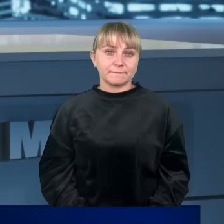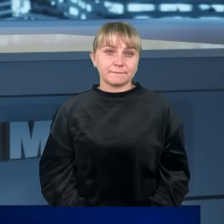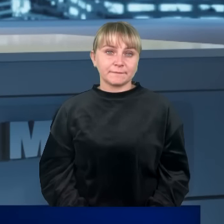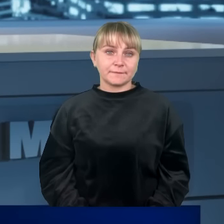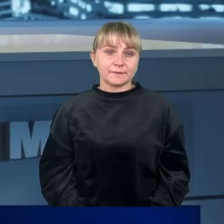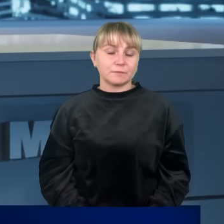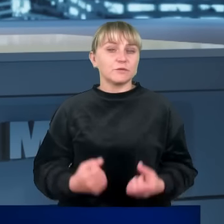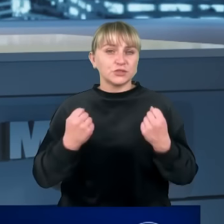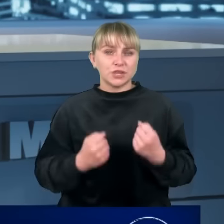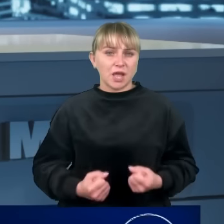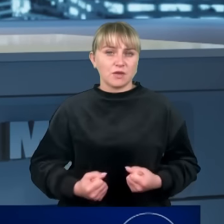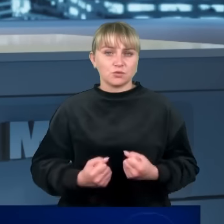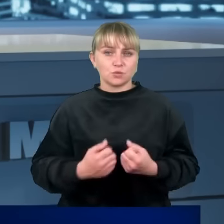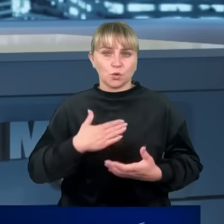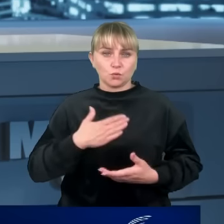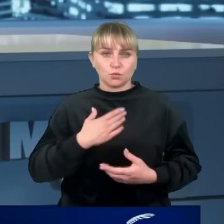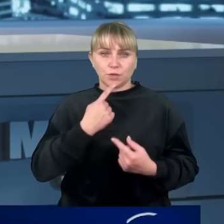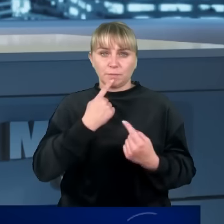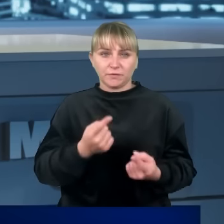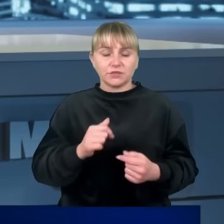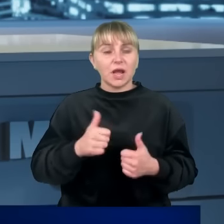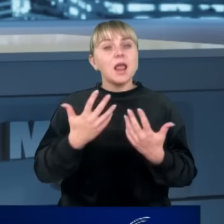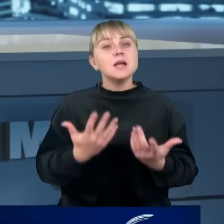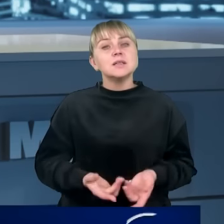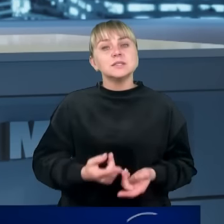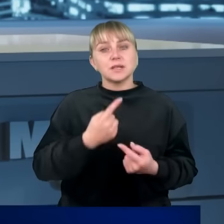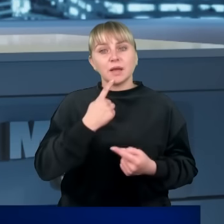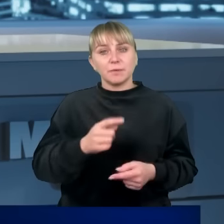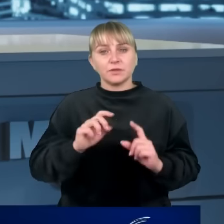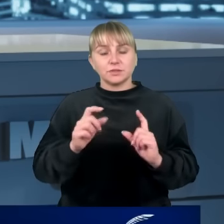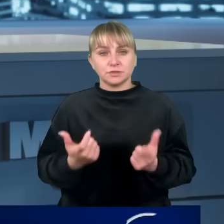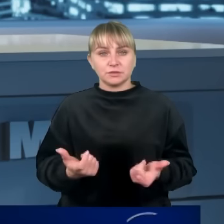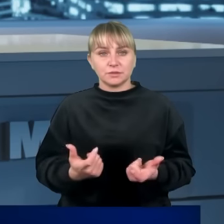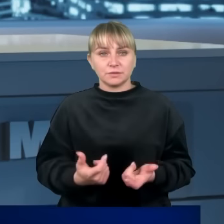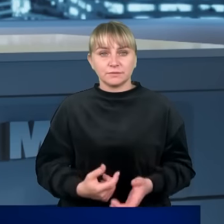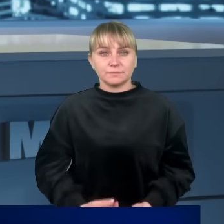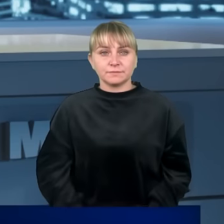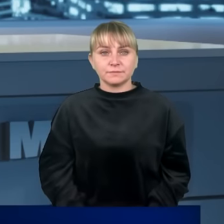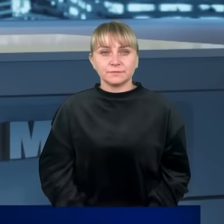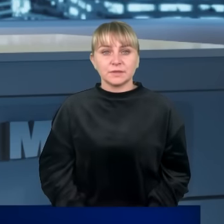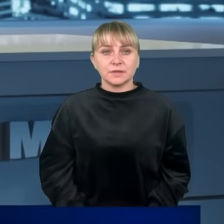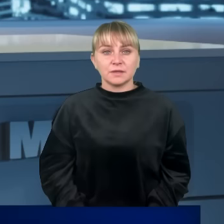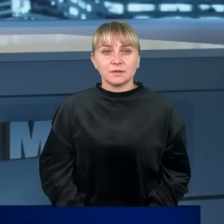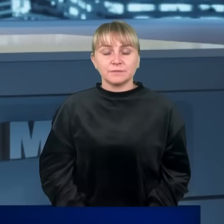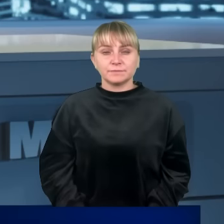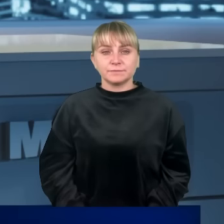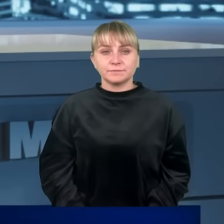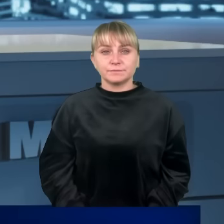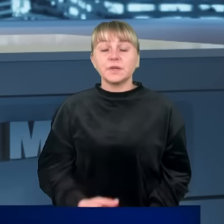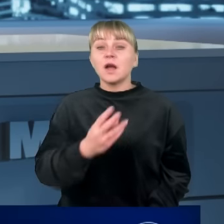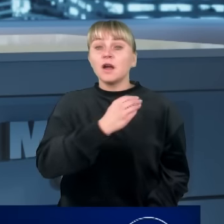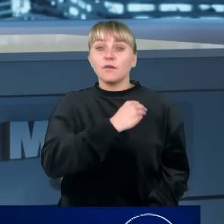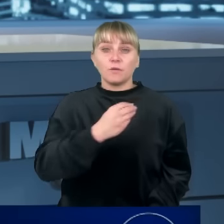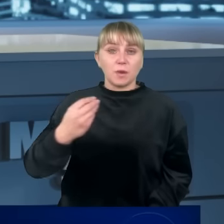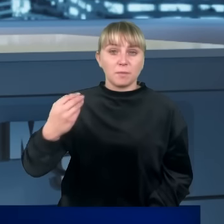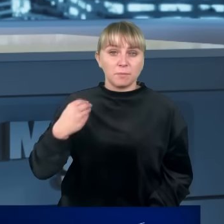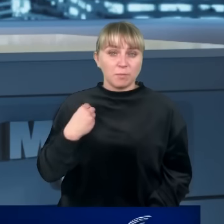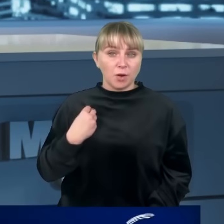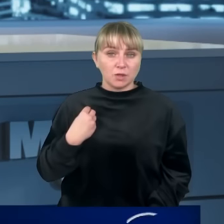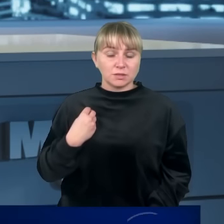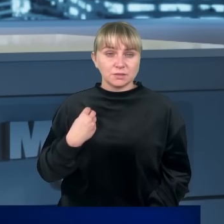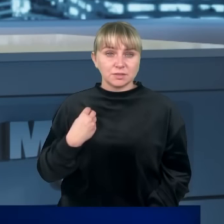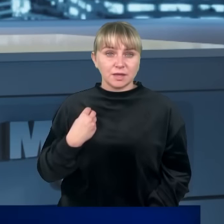wyrazić. Ale chciałbym powiedzieć o tym, że w Polsce zaczęła się taka narracja,